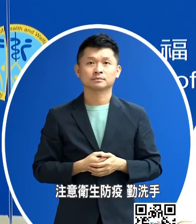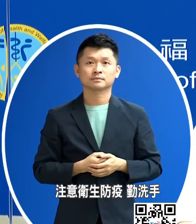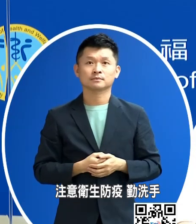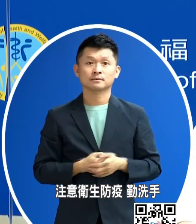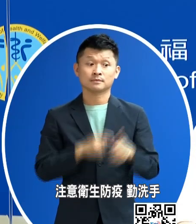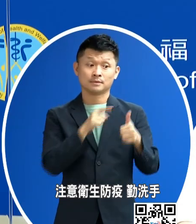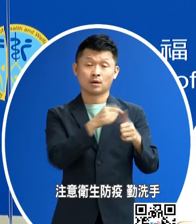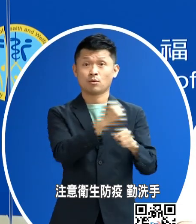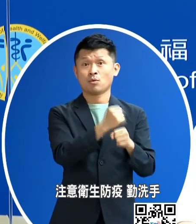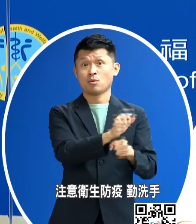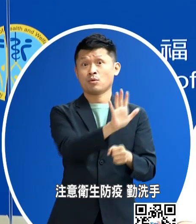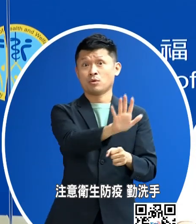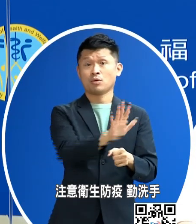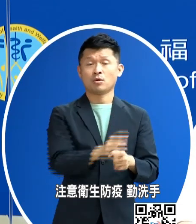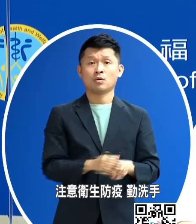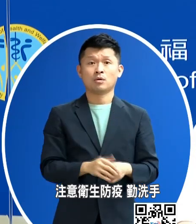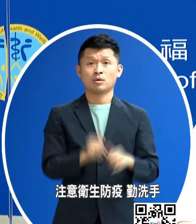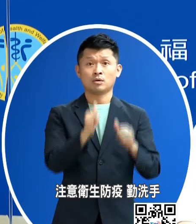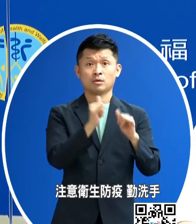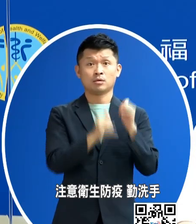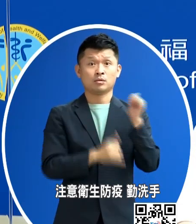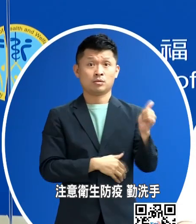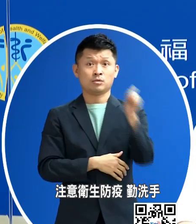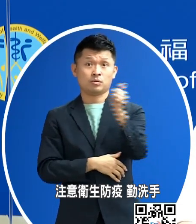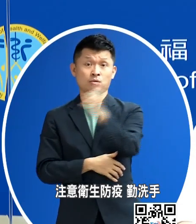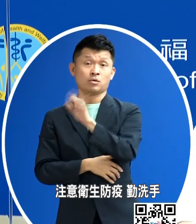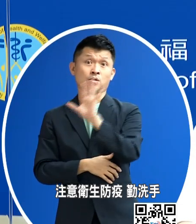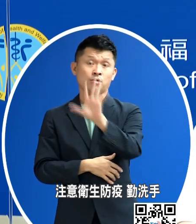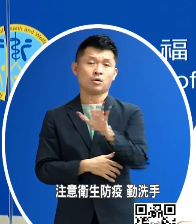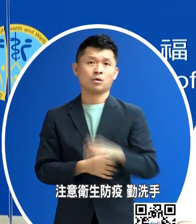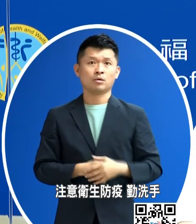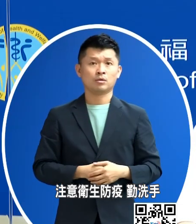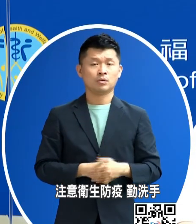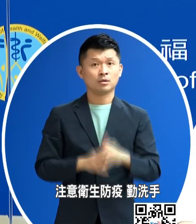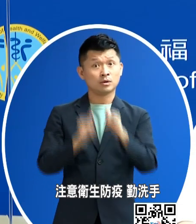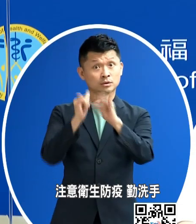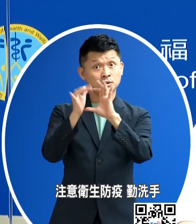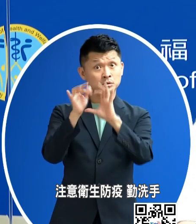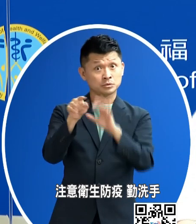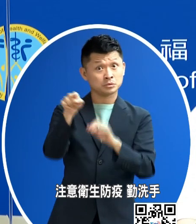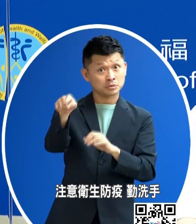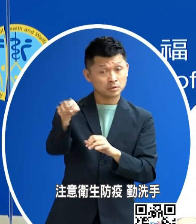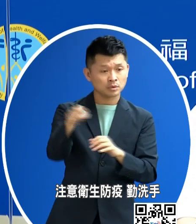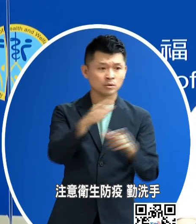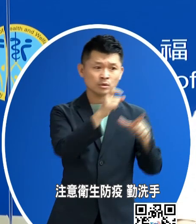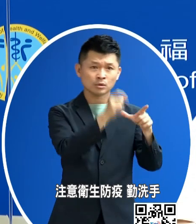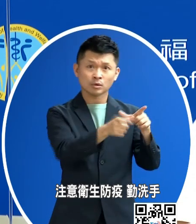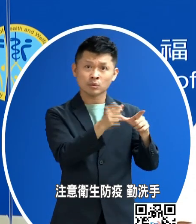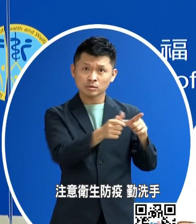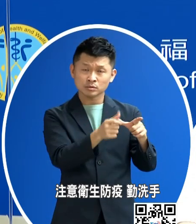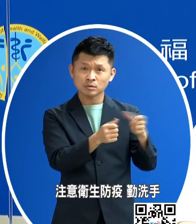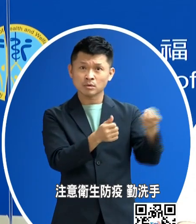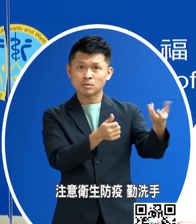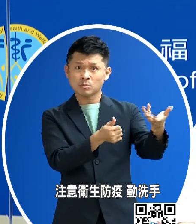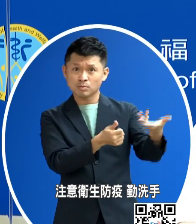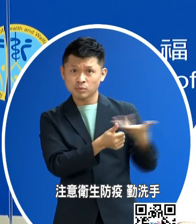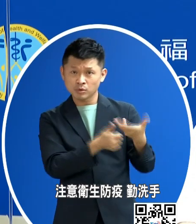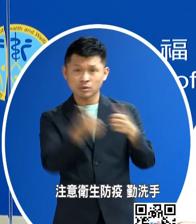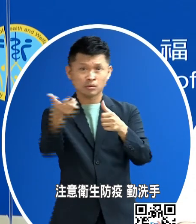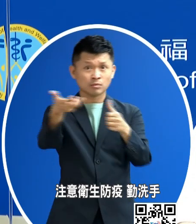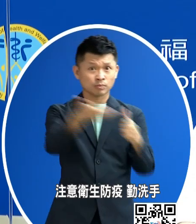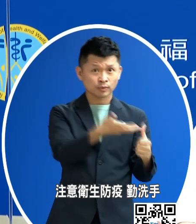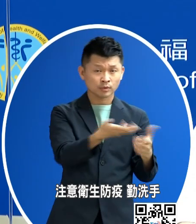这个在工作，还有社区的一些活动史，所以目前是不是从社区还是从职场这边感染过来的